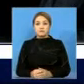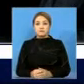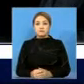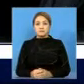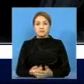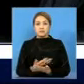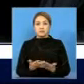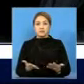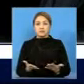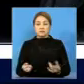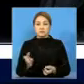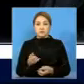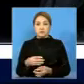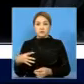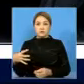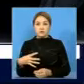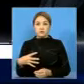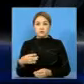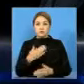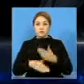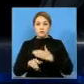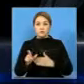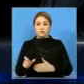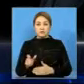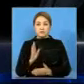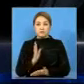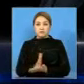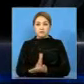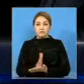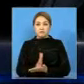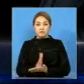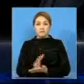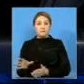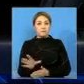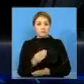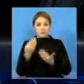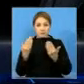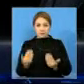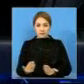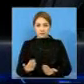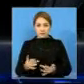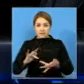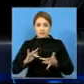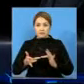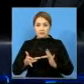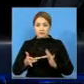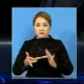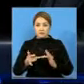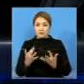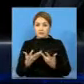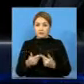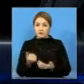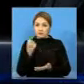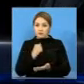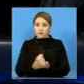жабдықтардың түрлерін қажет ететін 4000-нан астам мүгедек бар. Солардың барлығы қазір электрондық цифрлық қолтаңба алып